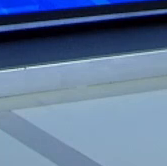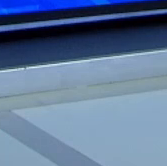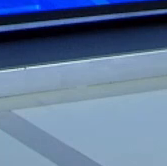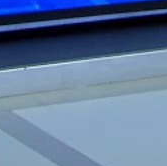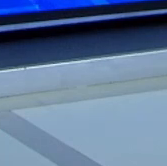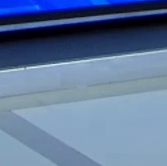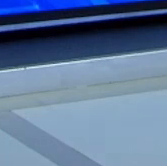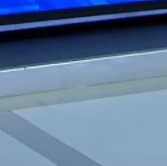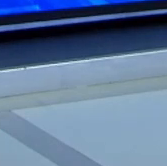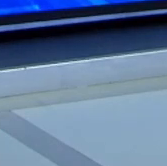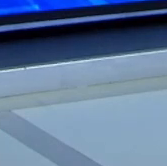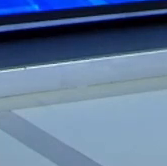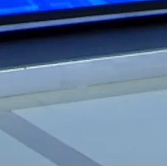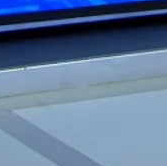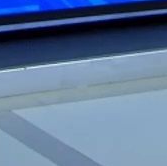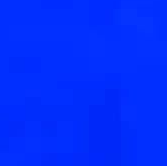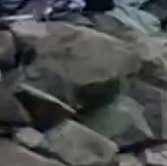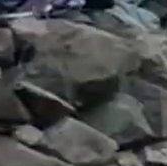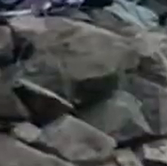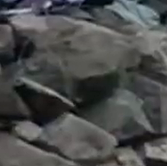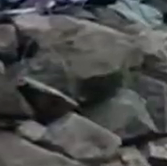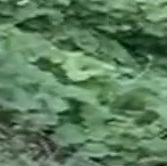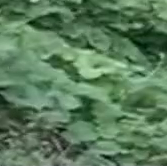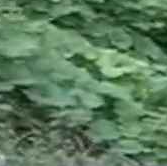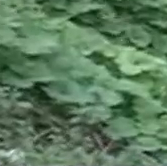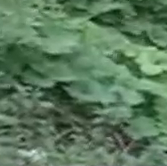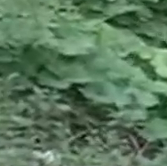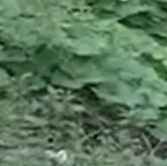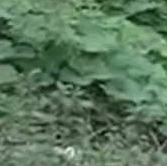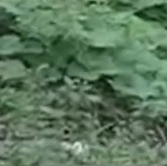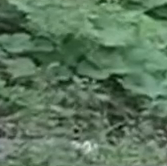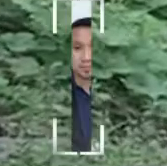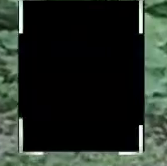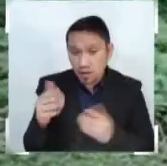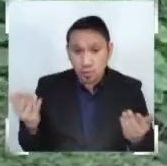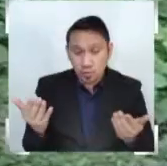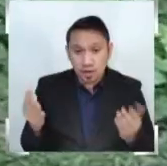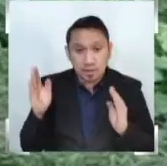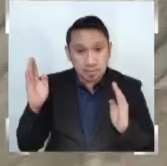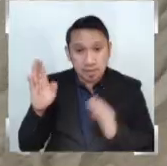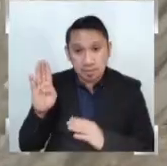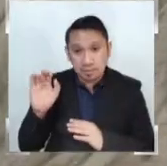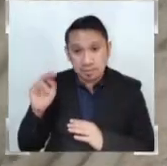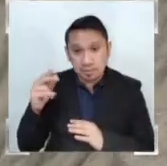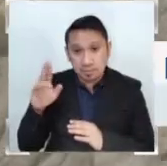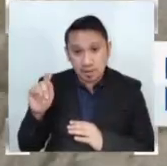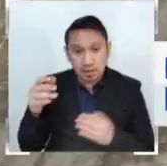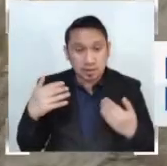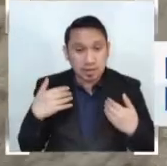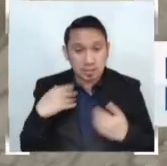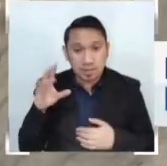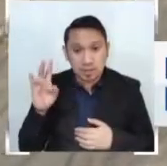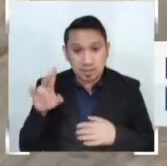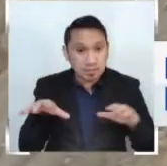Nagkabitak-bitak ang ilang lupang kinatatayuan ng mga bahay sa Barangay Balay sa Cabayan, Benguet. Kasunod po yan ang magnitude 7 na lindol sa